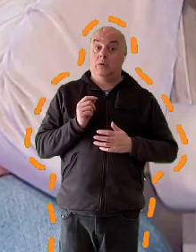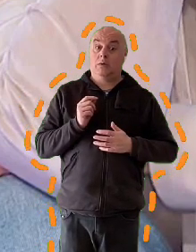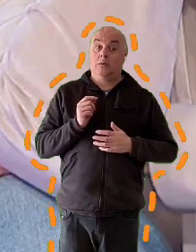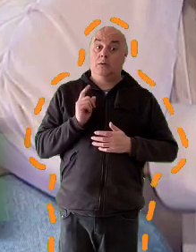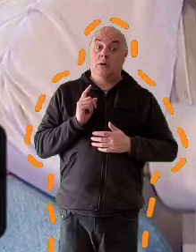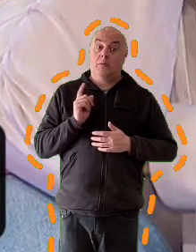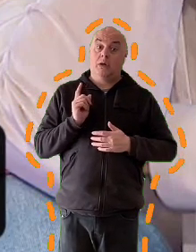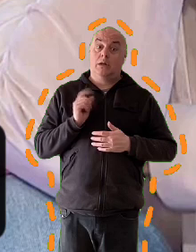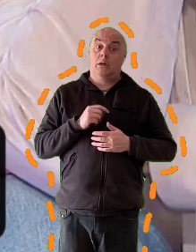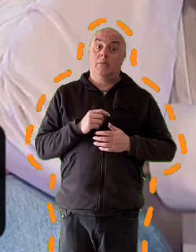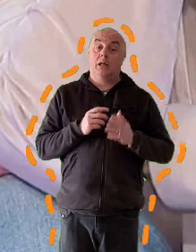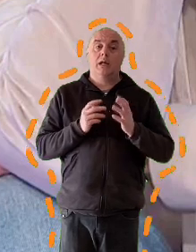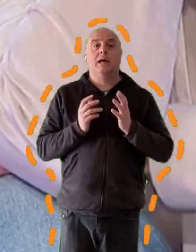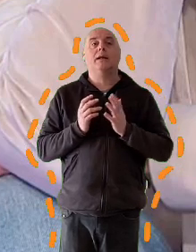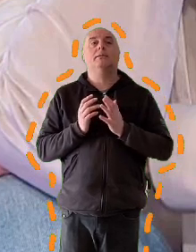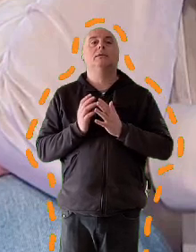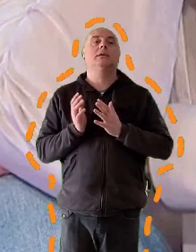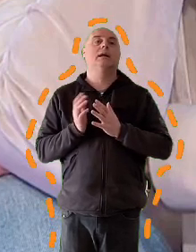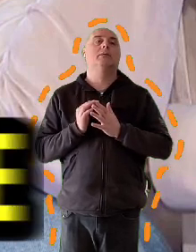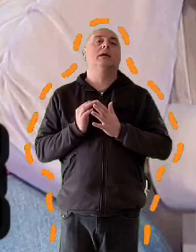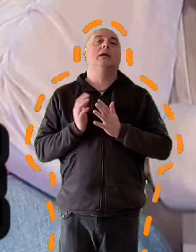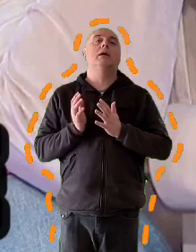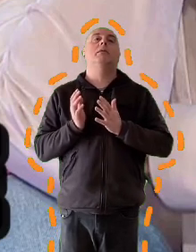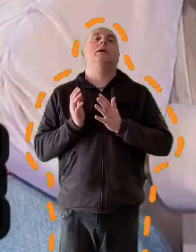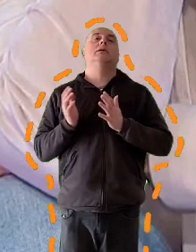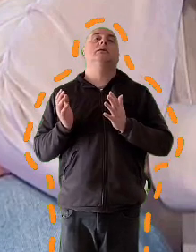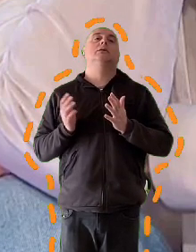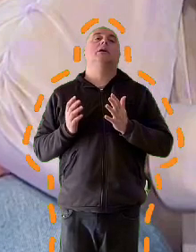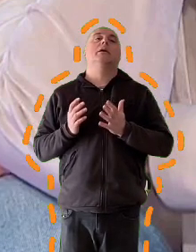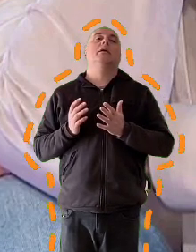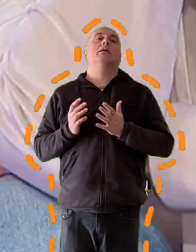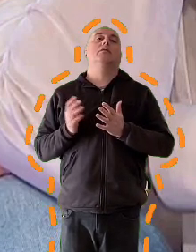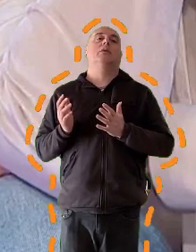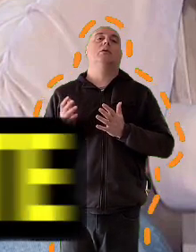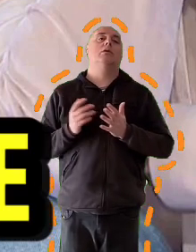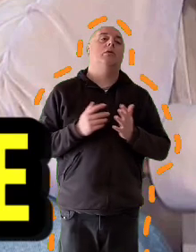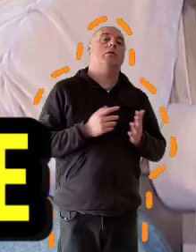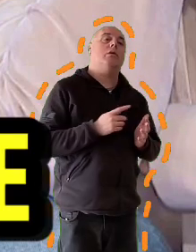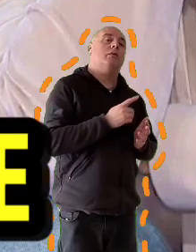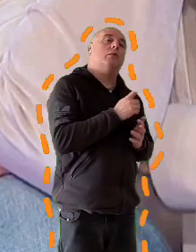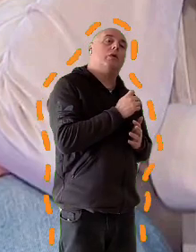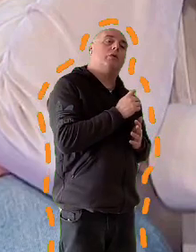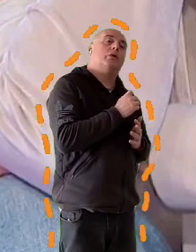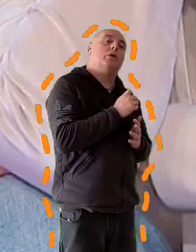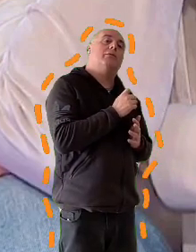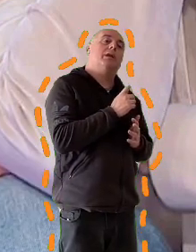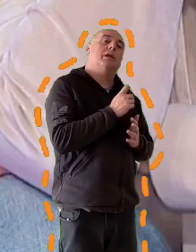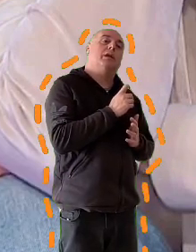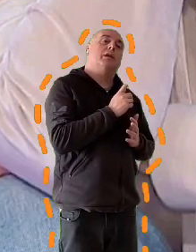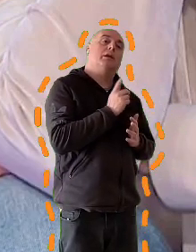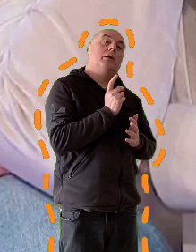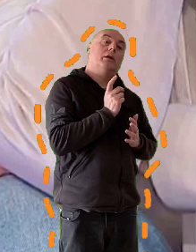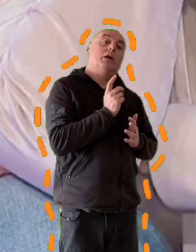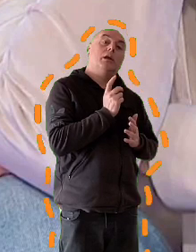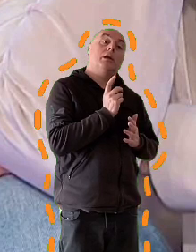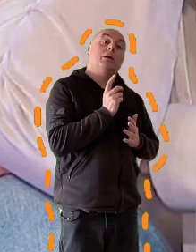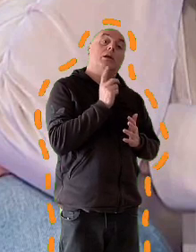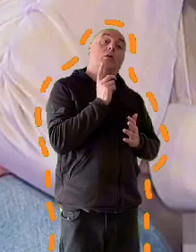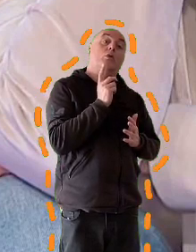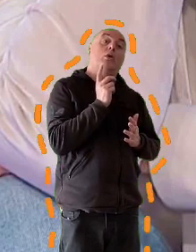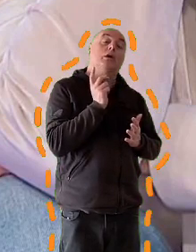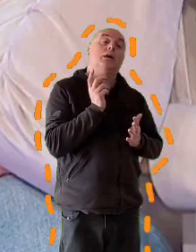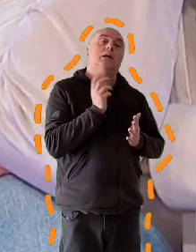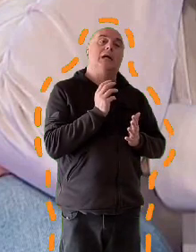appassionato i telespettatori sia durante la partecipazione al programma che successivamente Andrea e